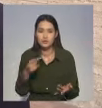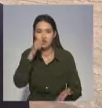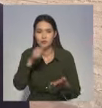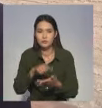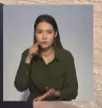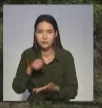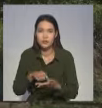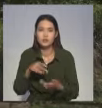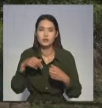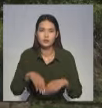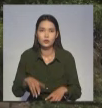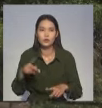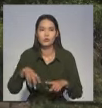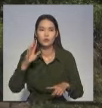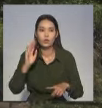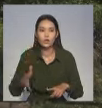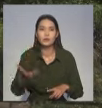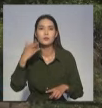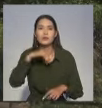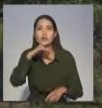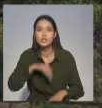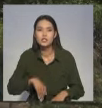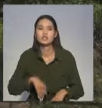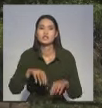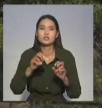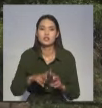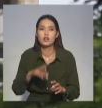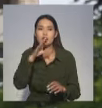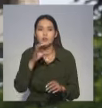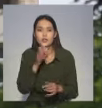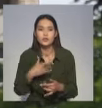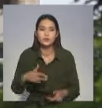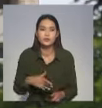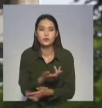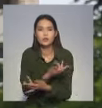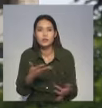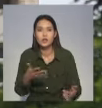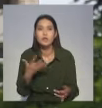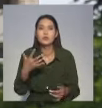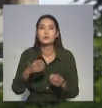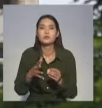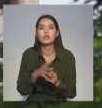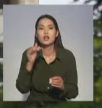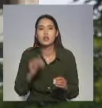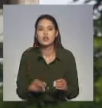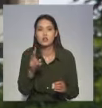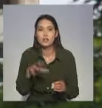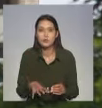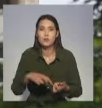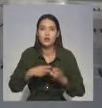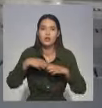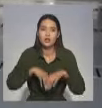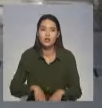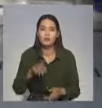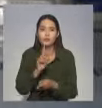постепенно будем решать. По подсчетам специалистов, дефицит питьевой воды в Актау составляет 15 тысяч кубометров в сутки. Решить проблему